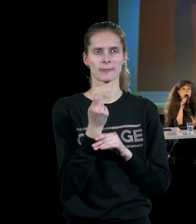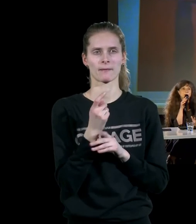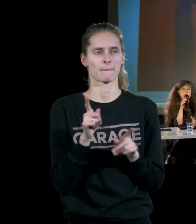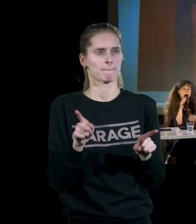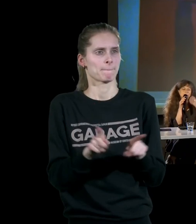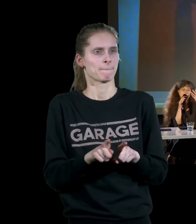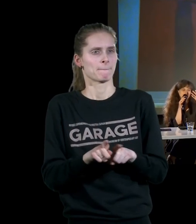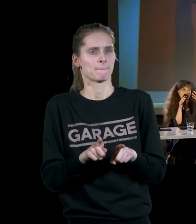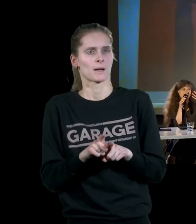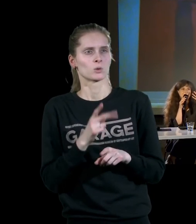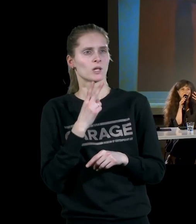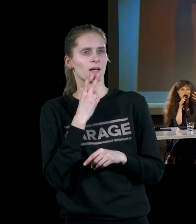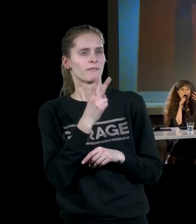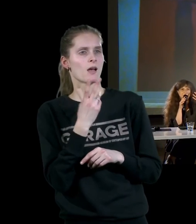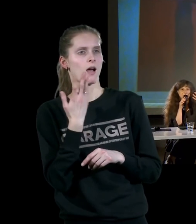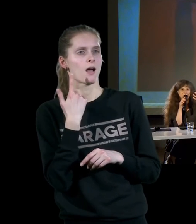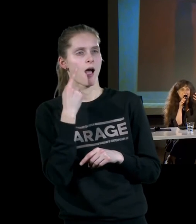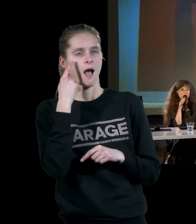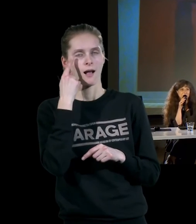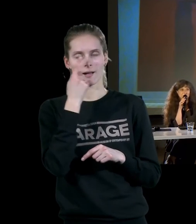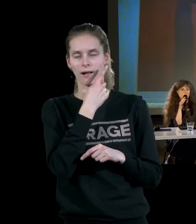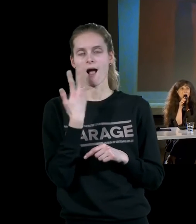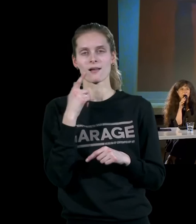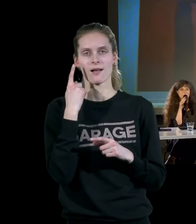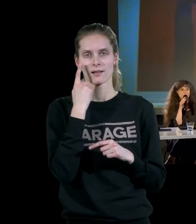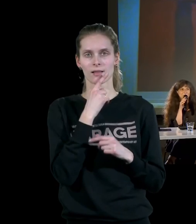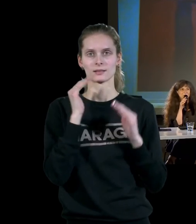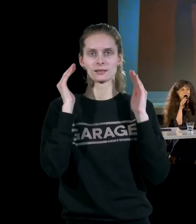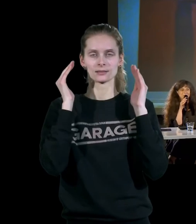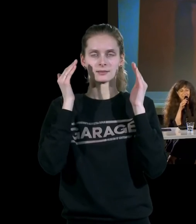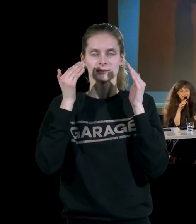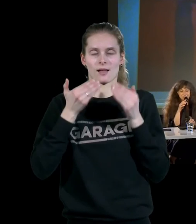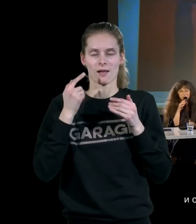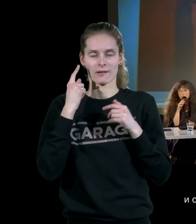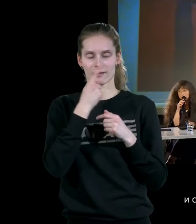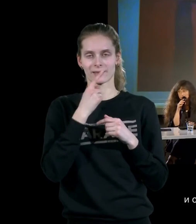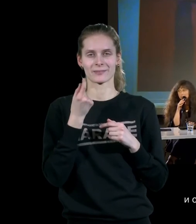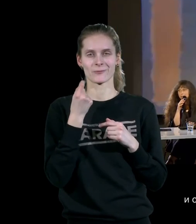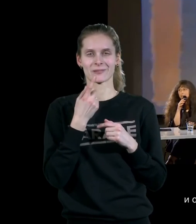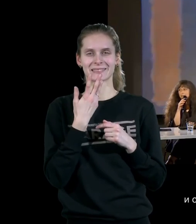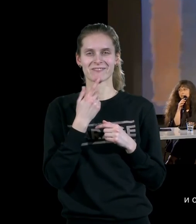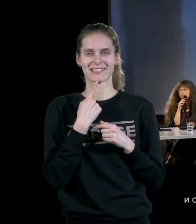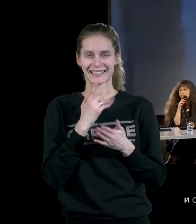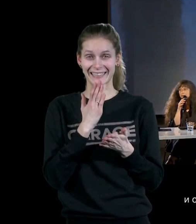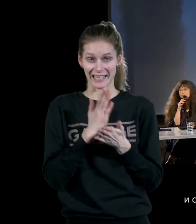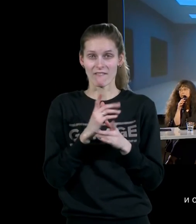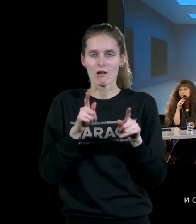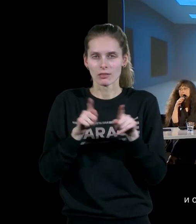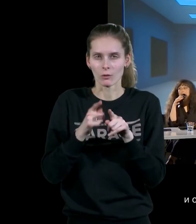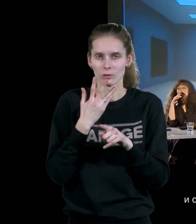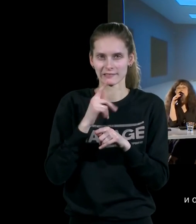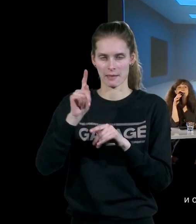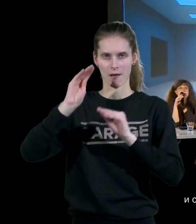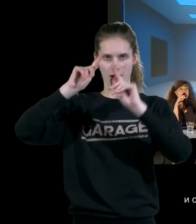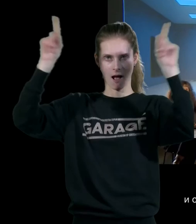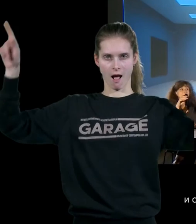как то, что ты видишь, когда глаза закрываешь немножко, такое погружение в эту живопись, знаменитый цикл, который он